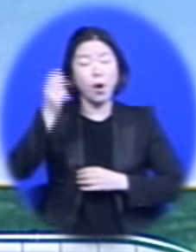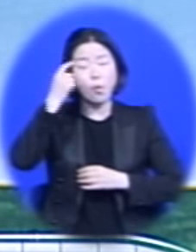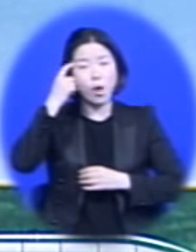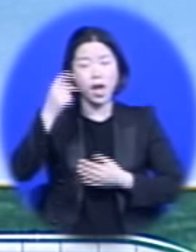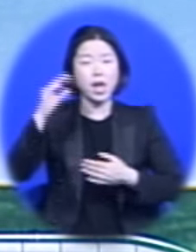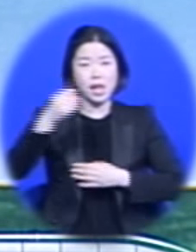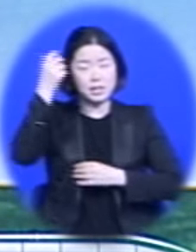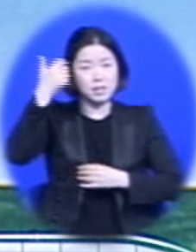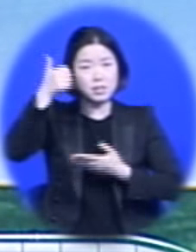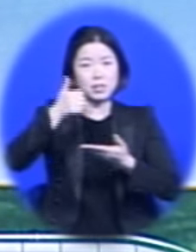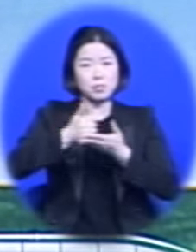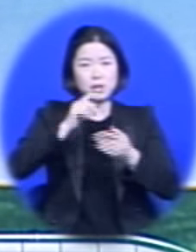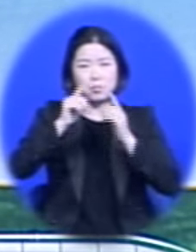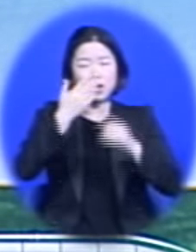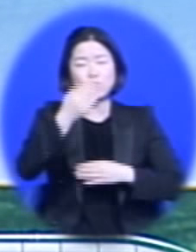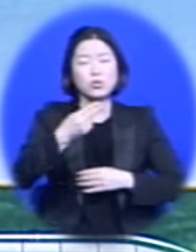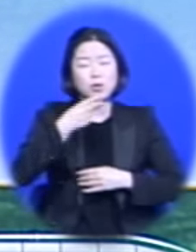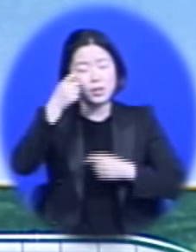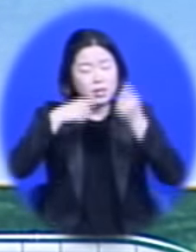없는 단식을 하실 이유가 뭐가 있습니까?